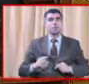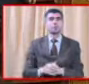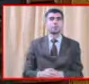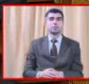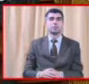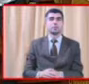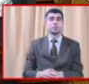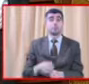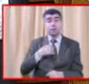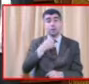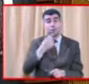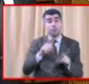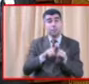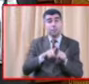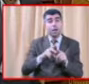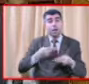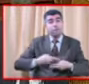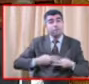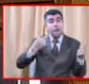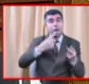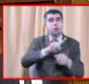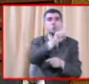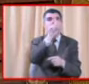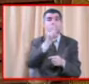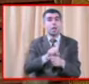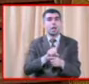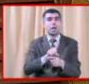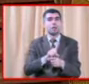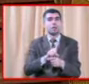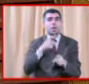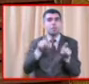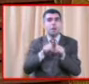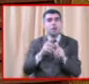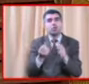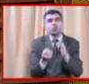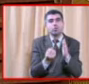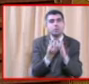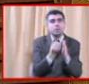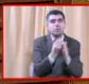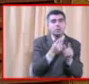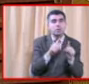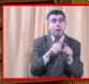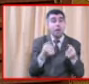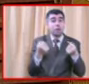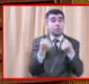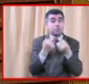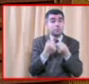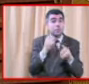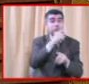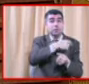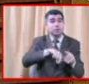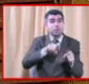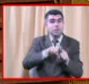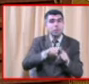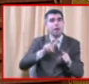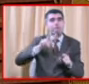احنا تعمدنا اننا نطرحوا هذا السؤال لان كاينه واحد الانواع جديده من العنف اللي كتزكيها هذه